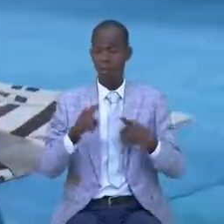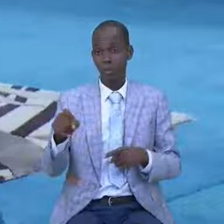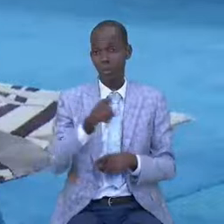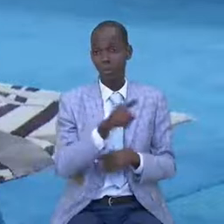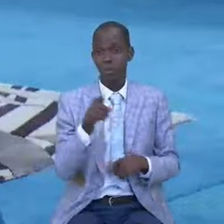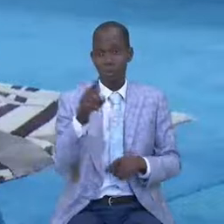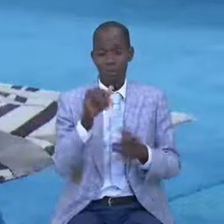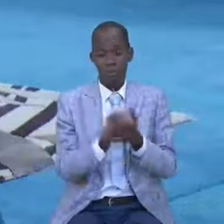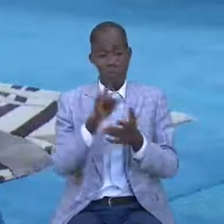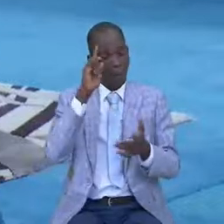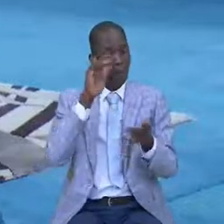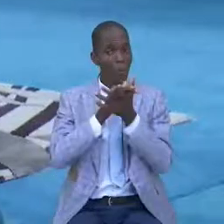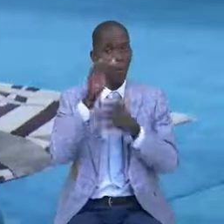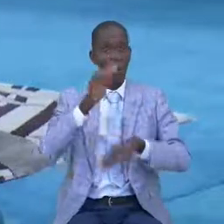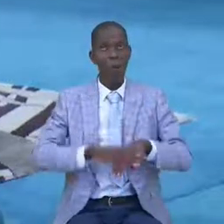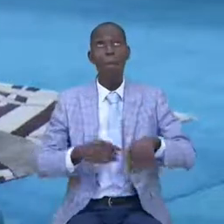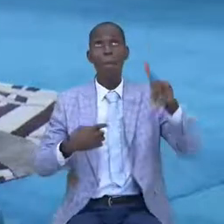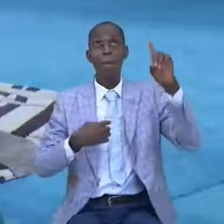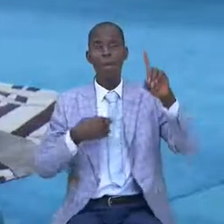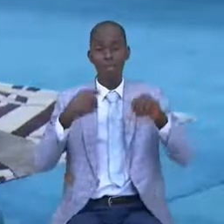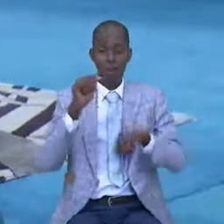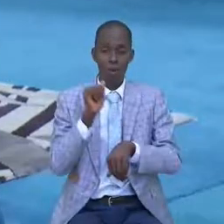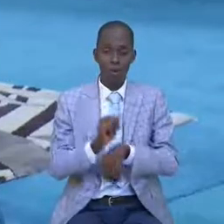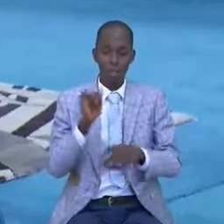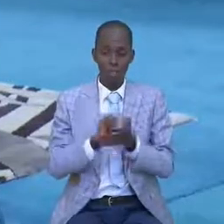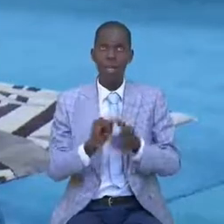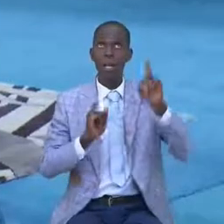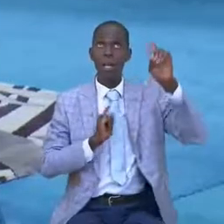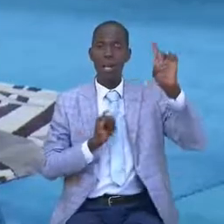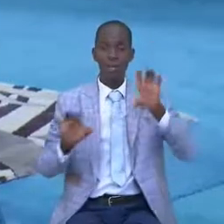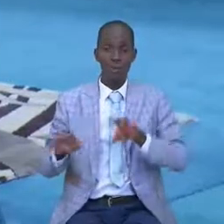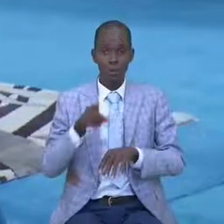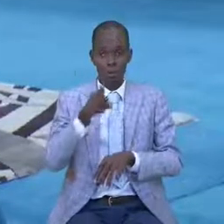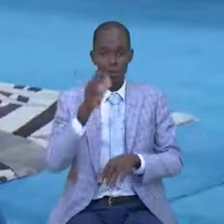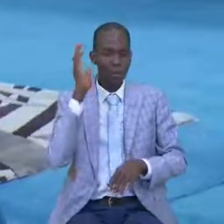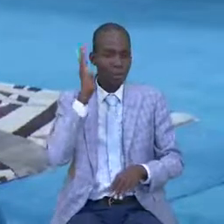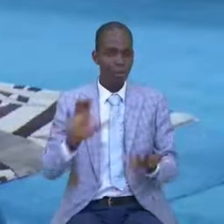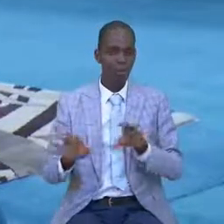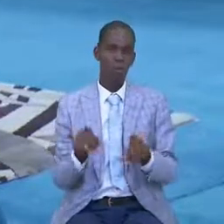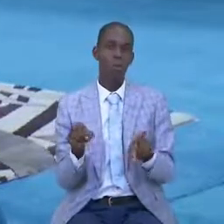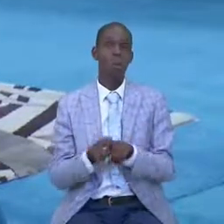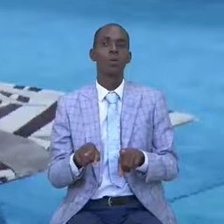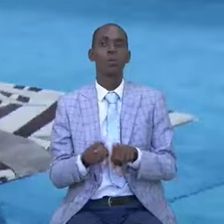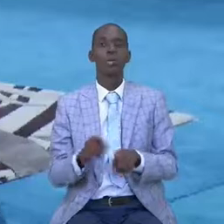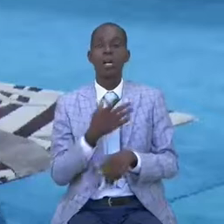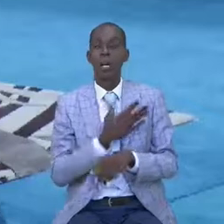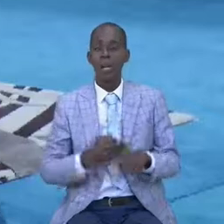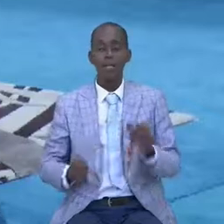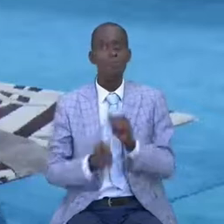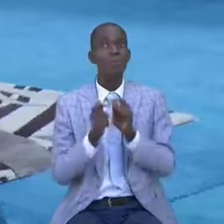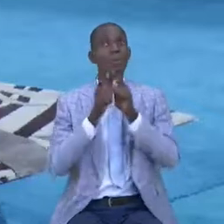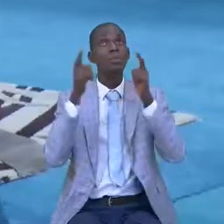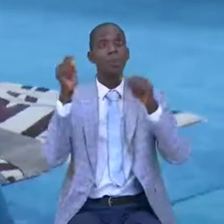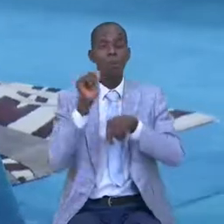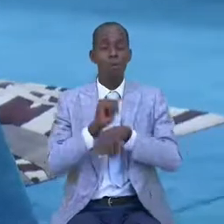En vérité, je vous le dis, celui qui croit en moi fera aussi les